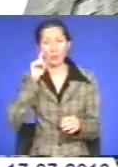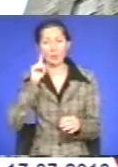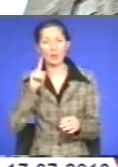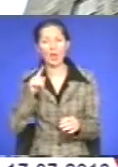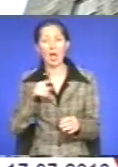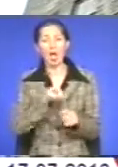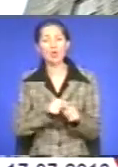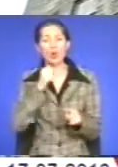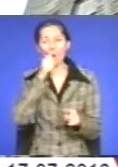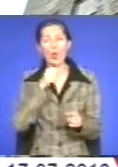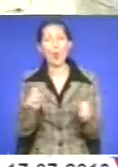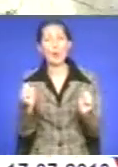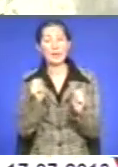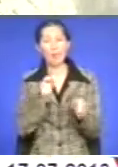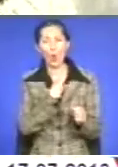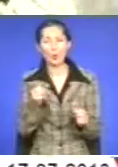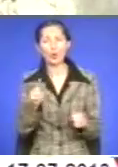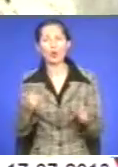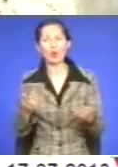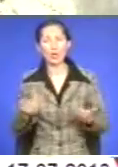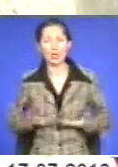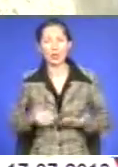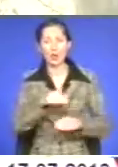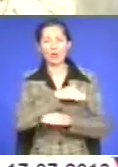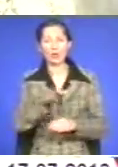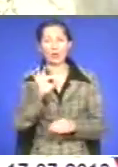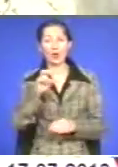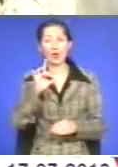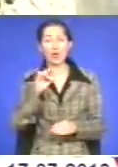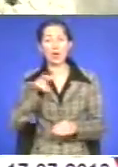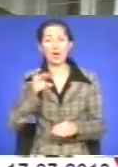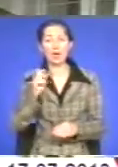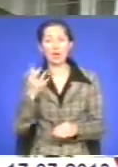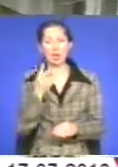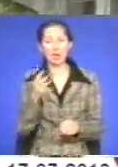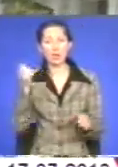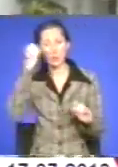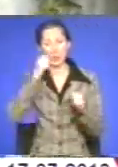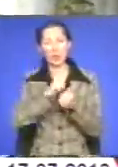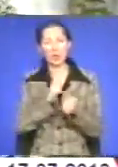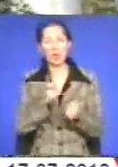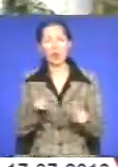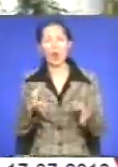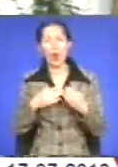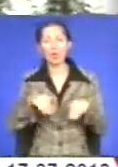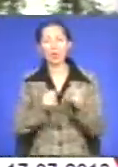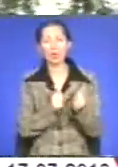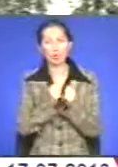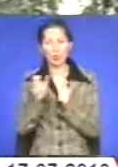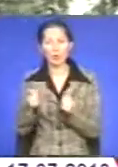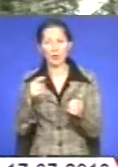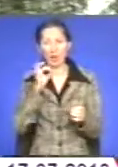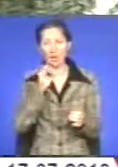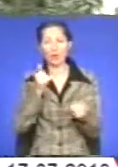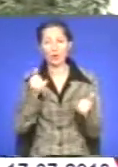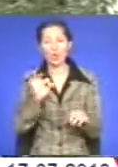Цьогорічну зиму люди, що проживають на вулиці Орлика 4, запам'ятають як таку, що об'єднала сусідів. Хоча нині, кажуть, болісно згадувати